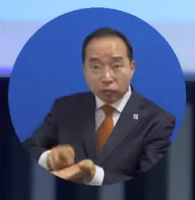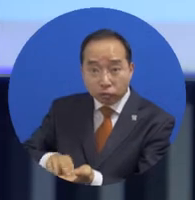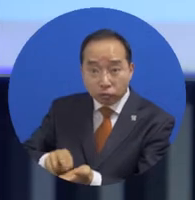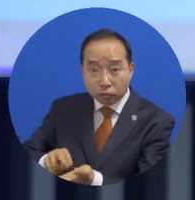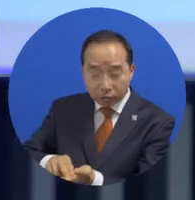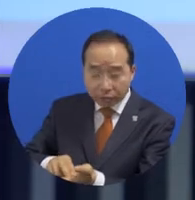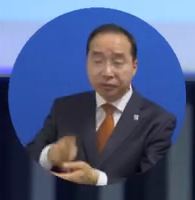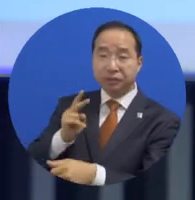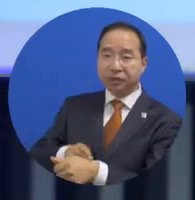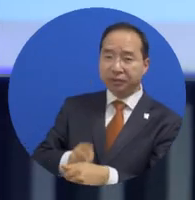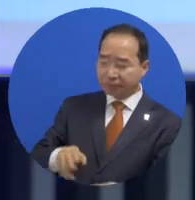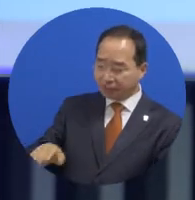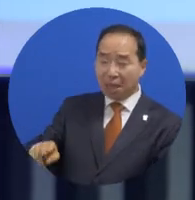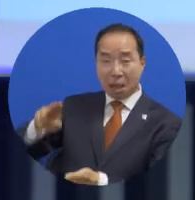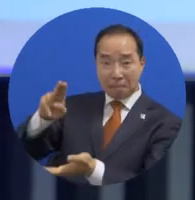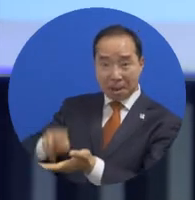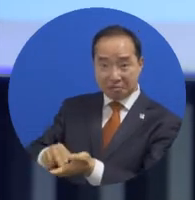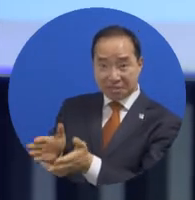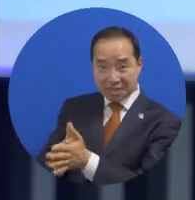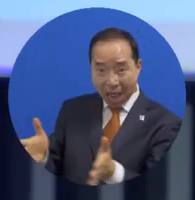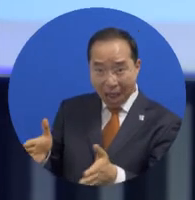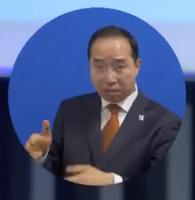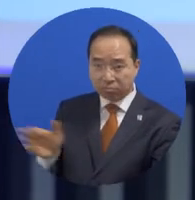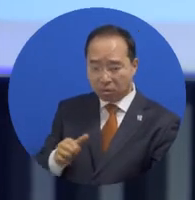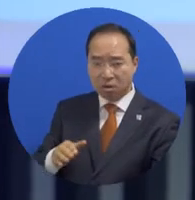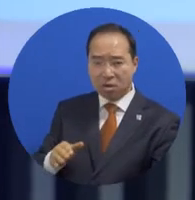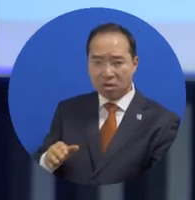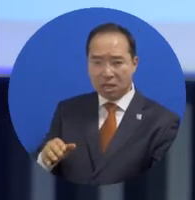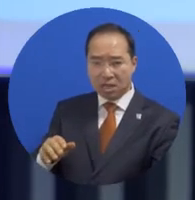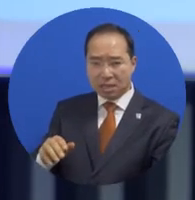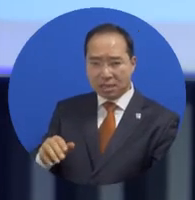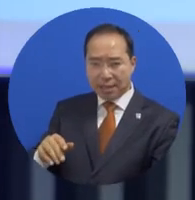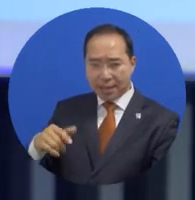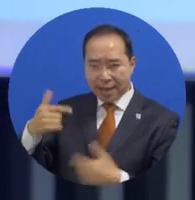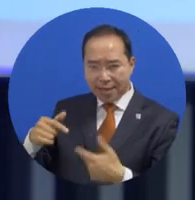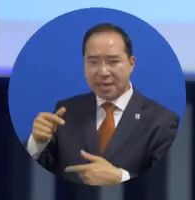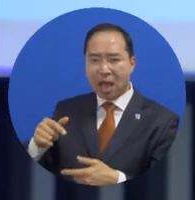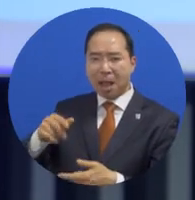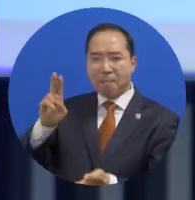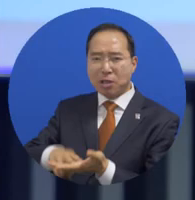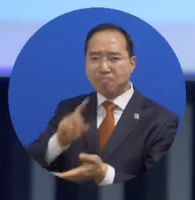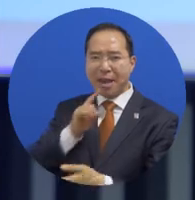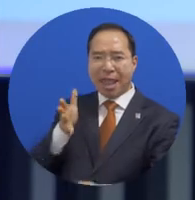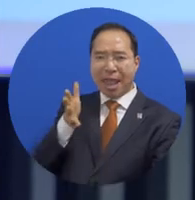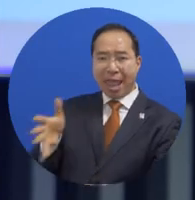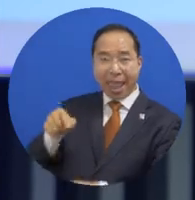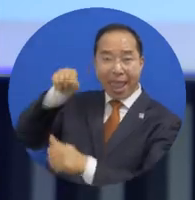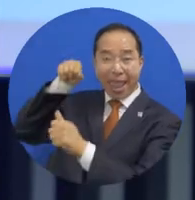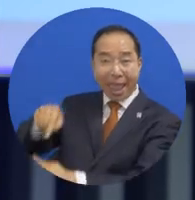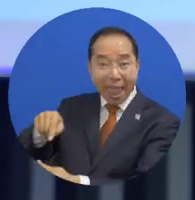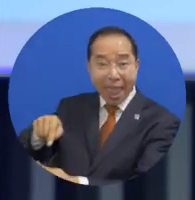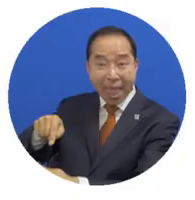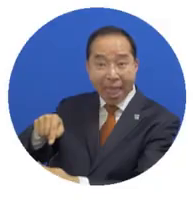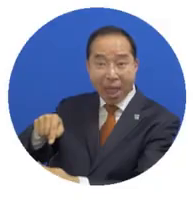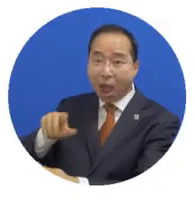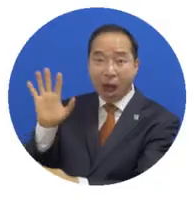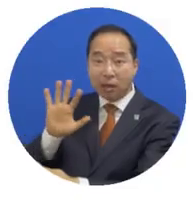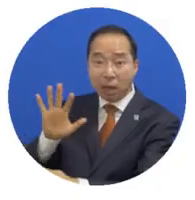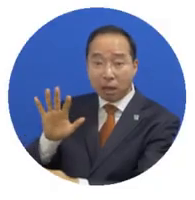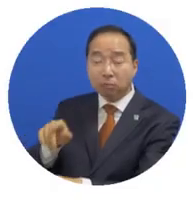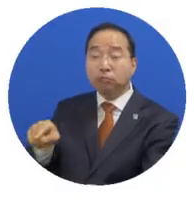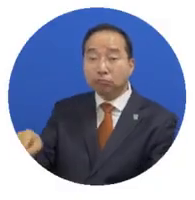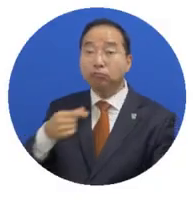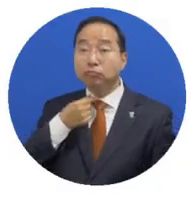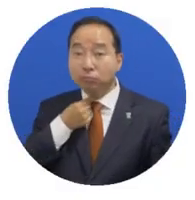너는 이제 바둑의 길로 들어섰으니까 죽으나 사나 앉아서 바둑만 둬. 이런 얘기하지 않아요. 뭐라고 얘기하냐면